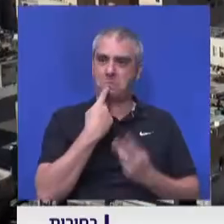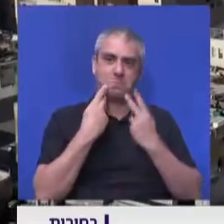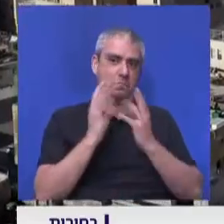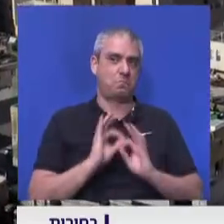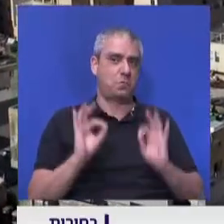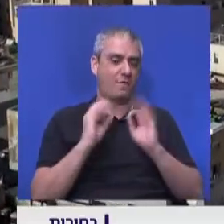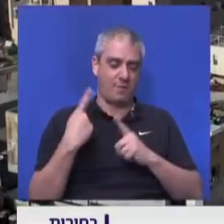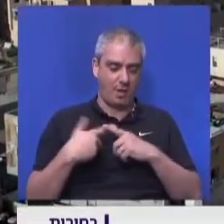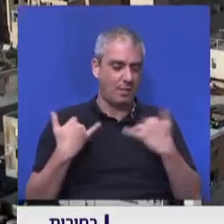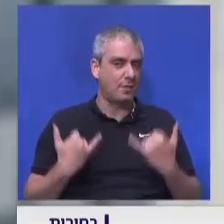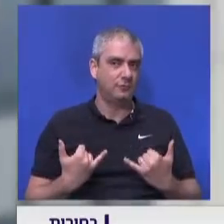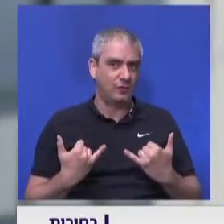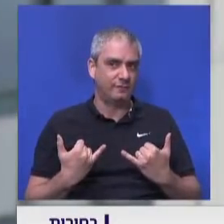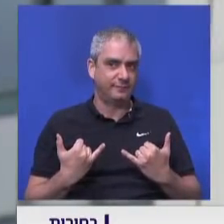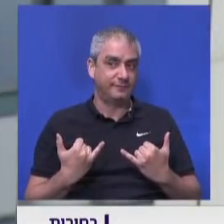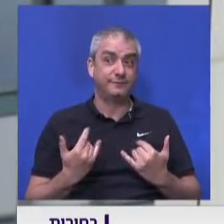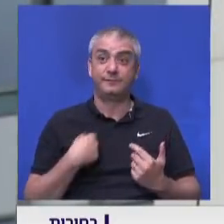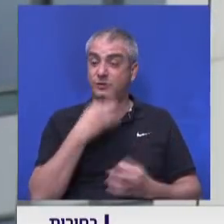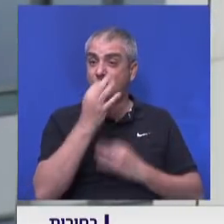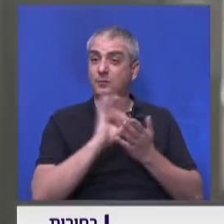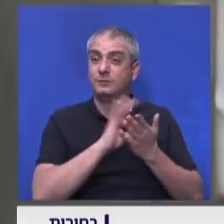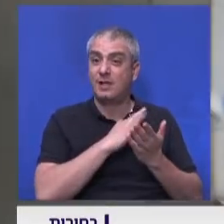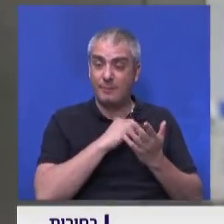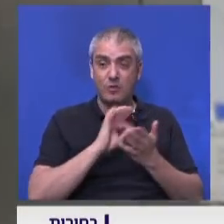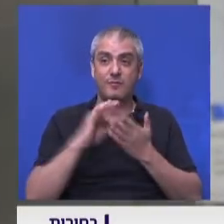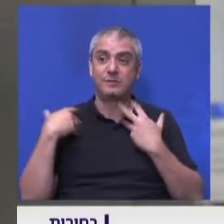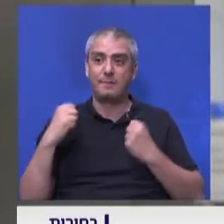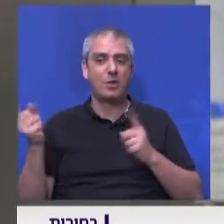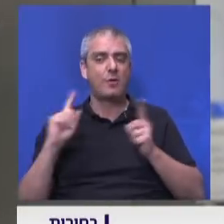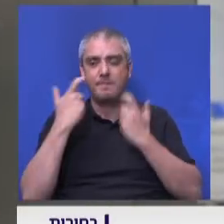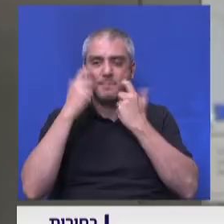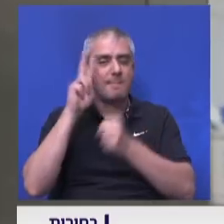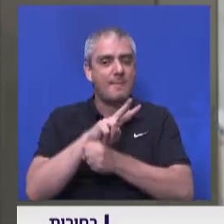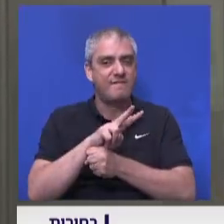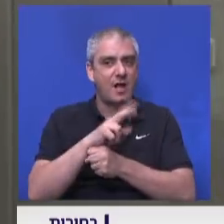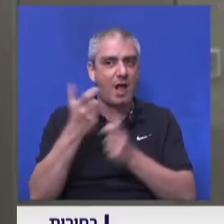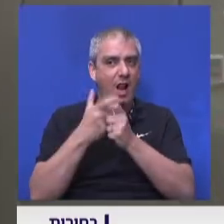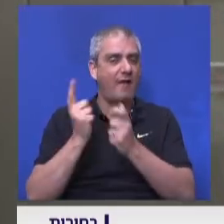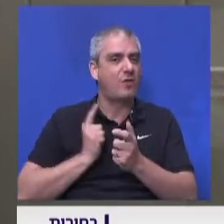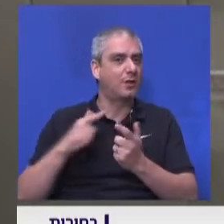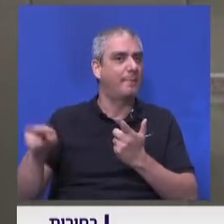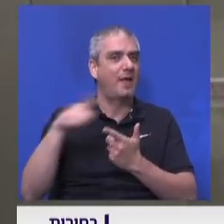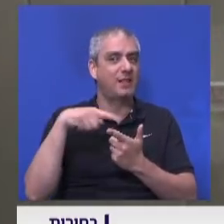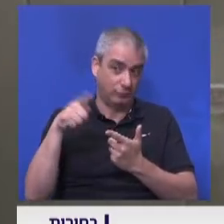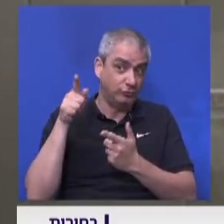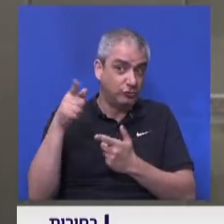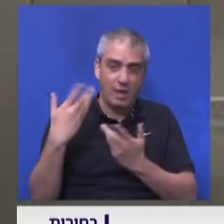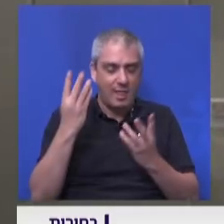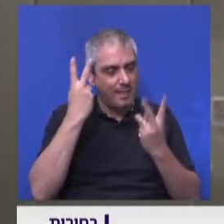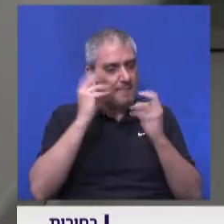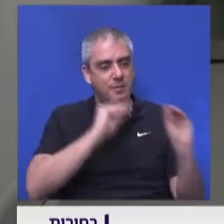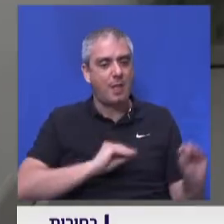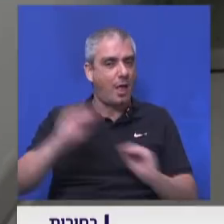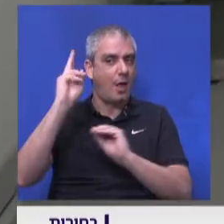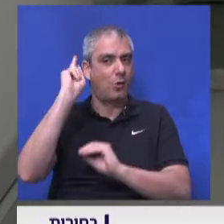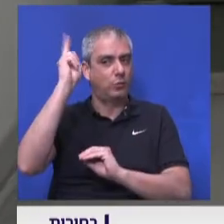זה. שאלנו את משרדי הבריאות והביטחון מי מפקח בפועל על החברות הפרטיות שאין זליגת מידע החוצה של תושבי